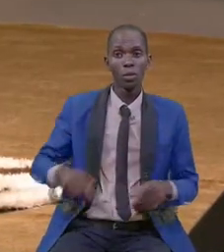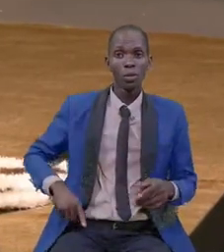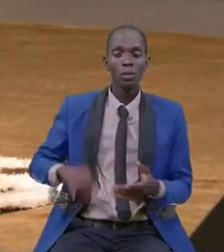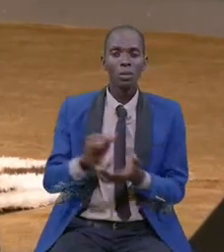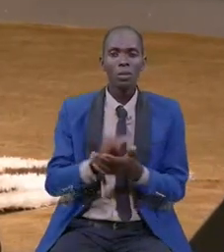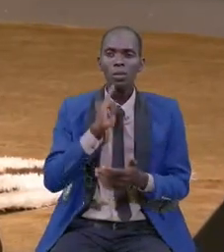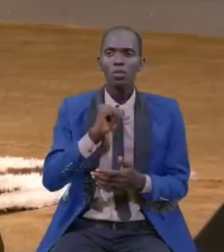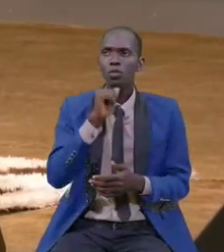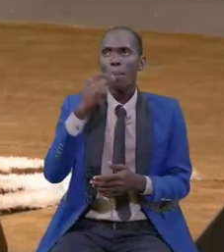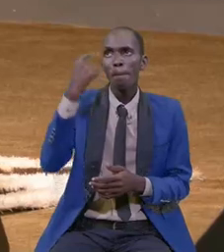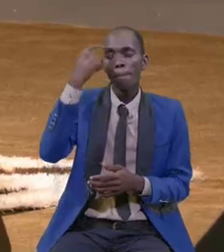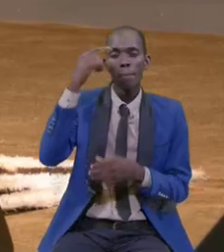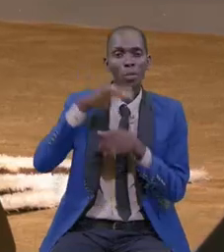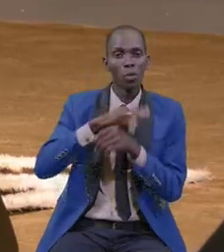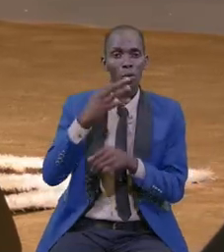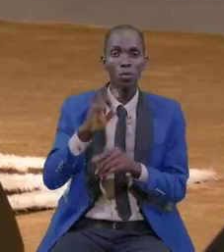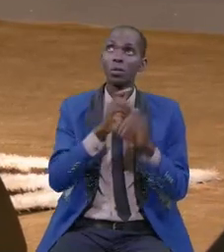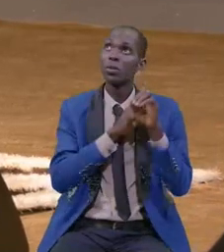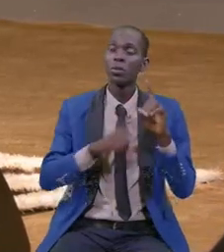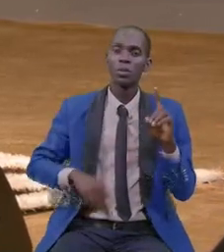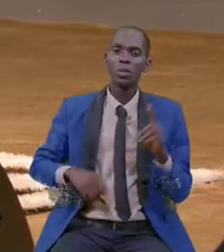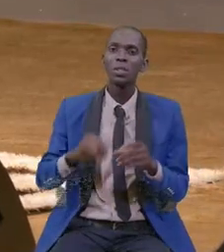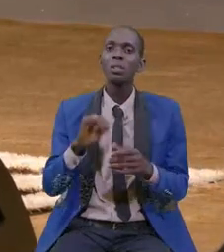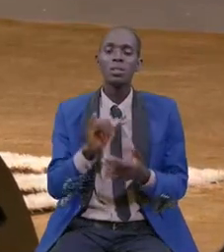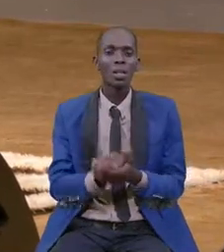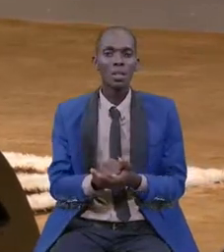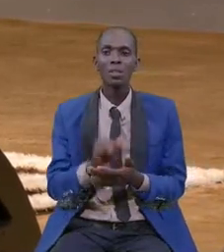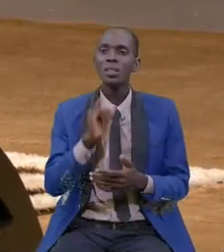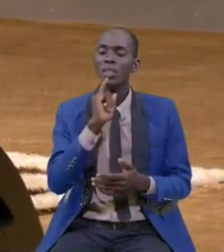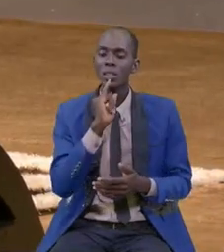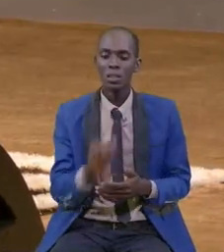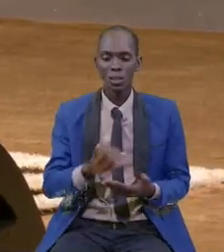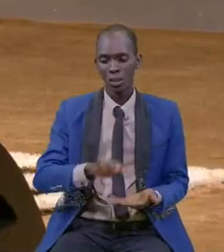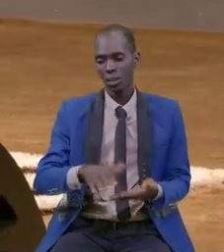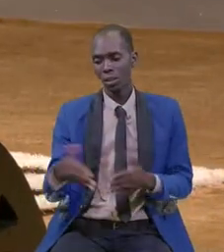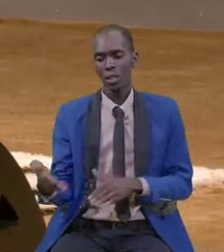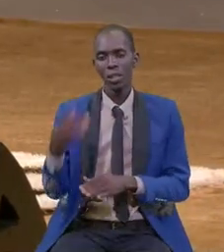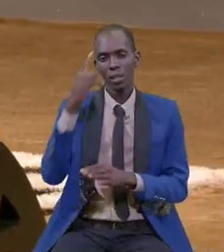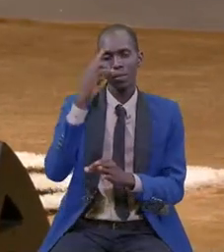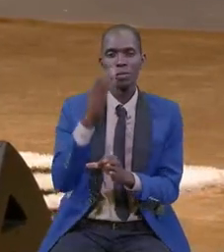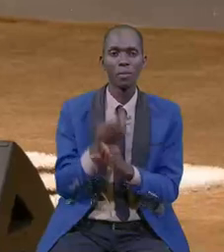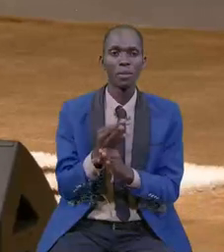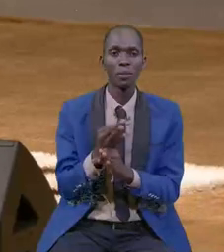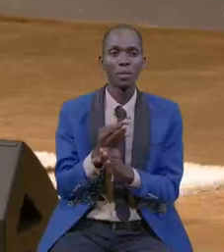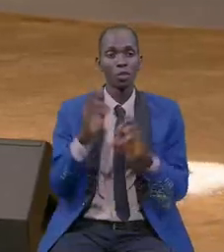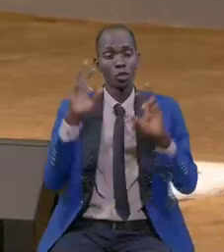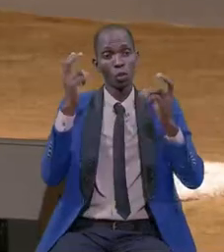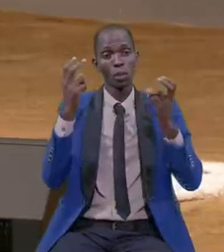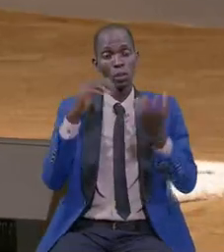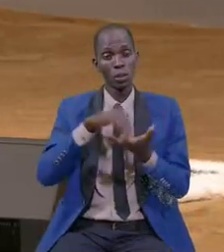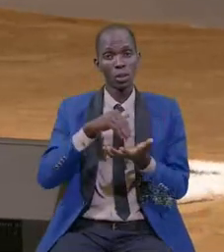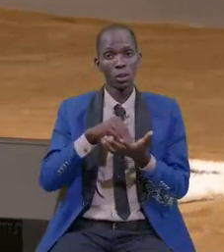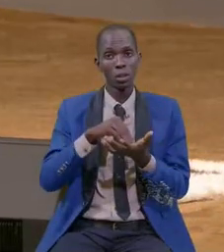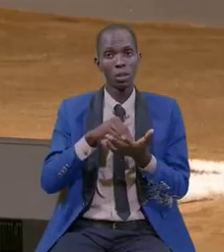la conscience de pouvoir suivre Dieu dans ses actions est une fois morte et c'est pour cette raison que nous considérons la foi